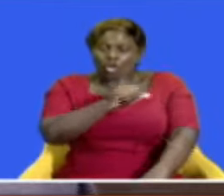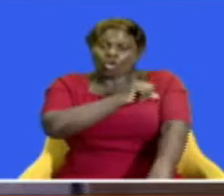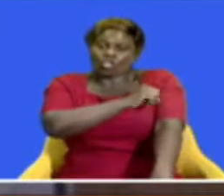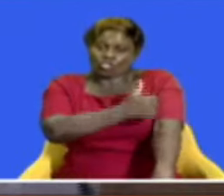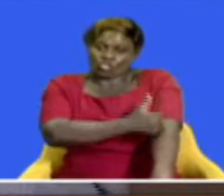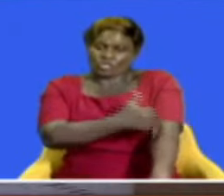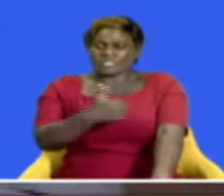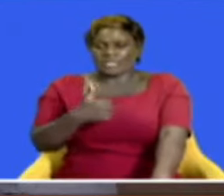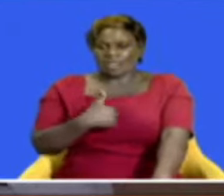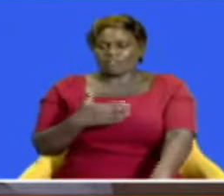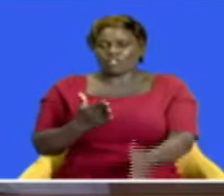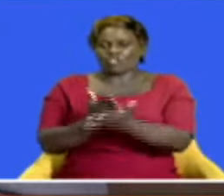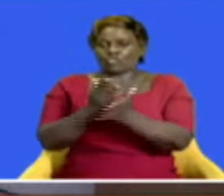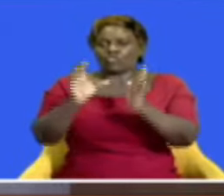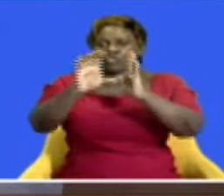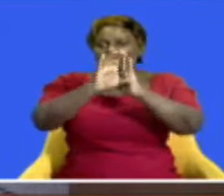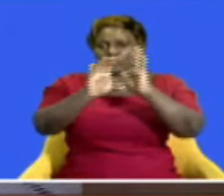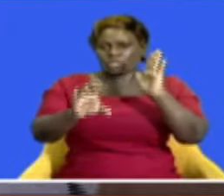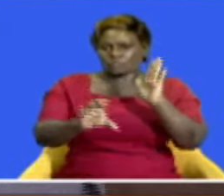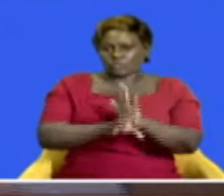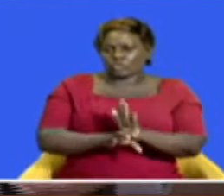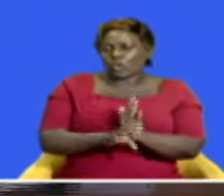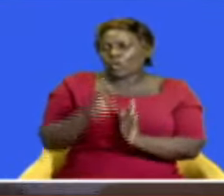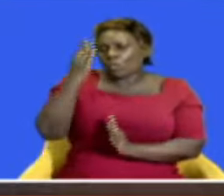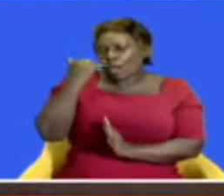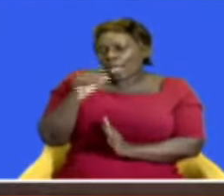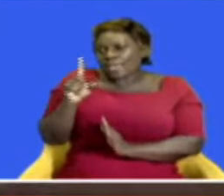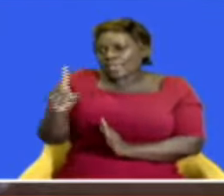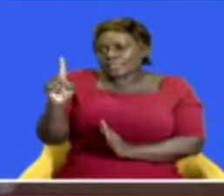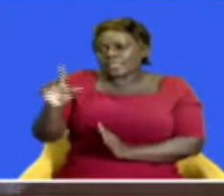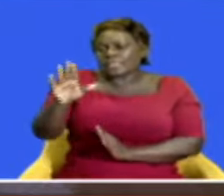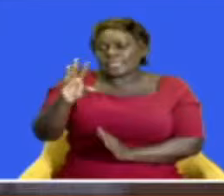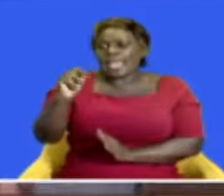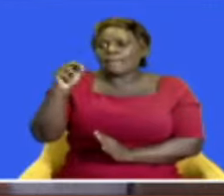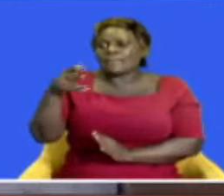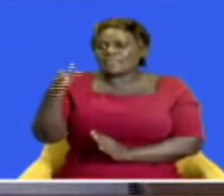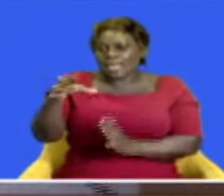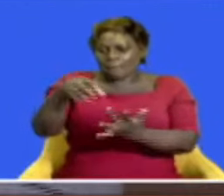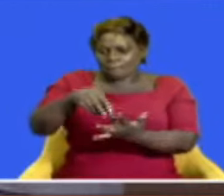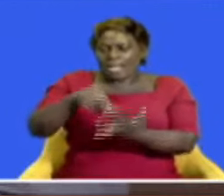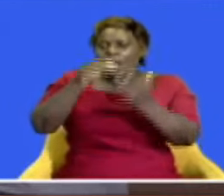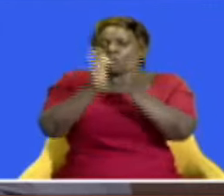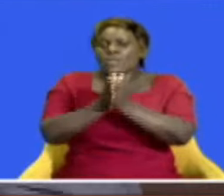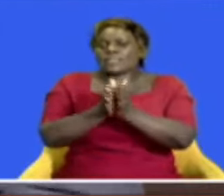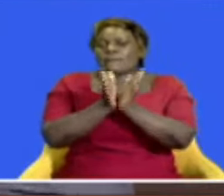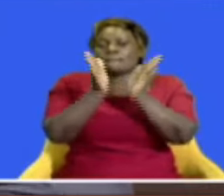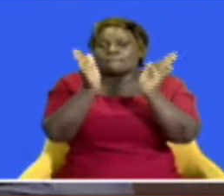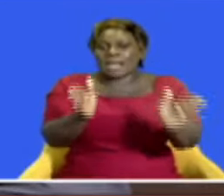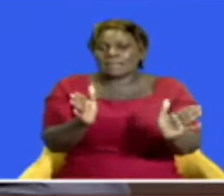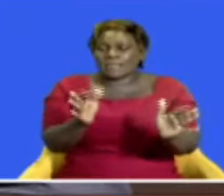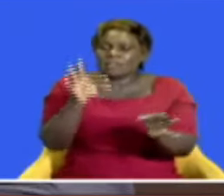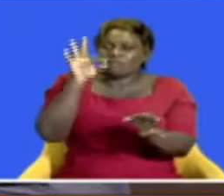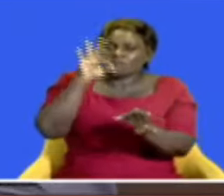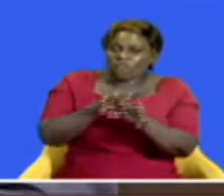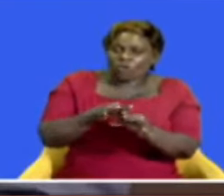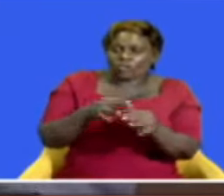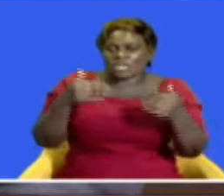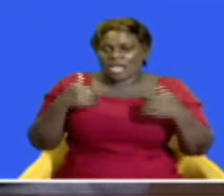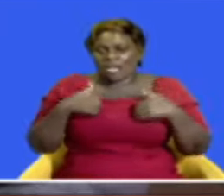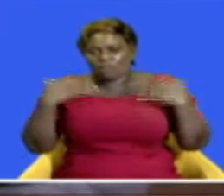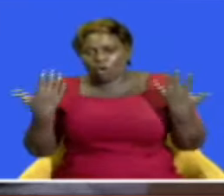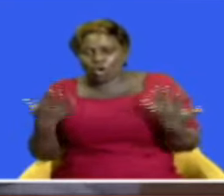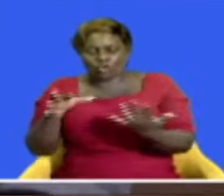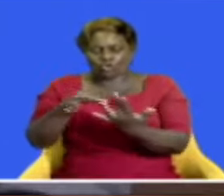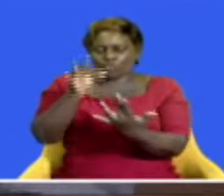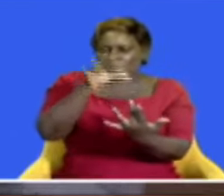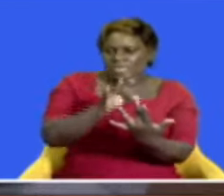mamlaka na katiba ya Kenya kwa sababu kila mbunge yuko pale amechaguliwa na wananchi, kapigiwa kura ama